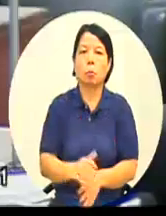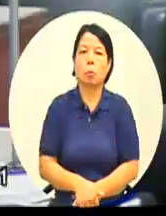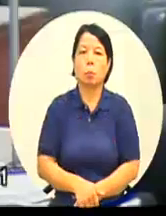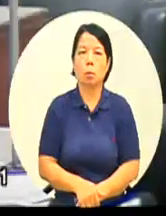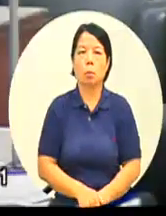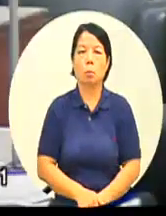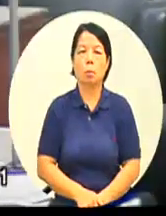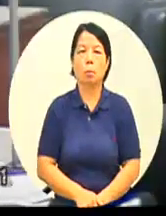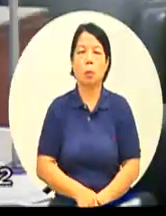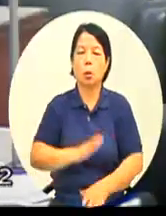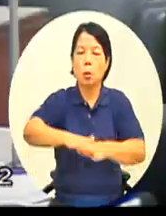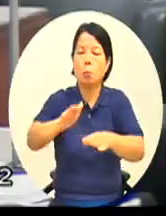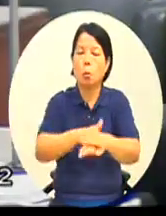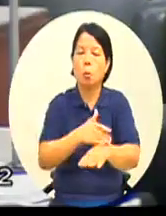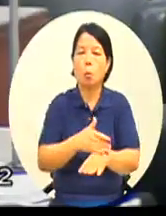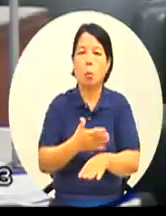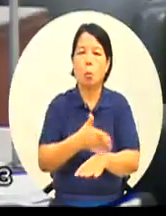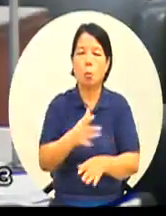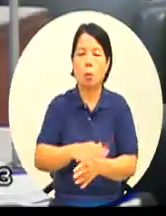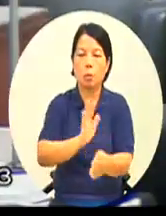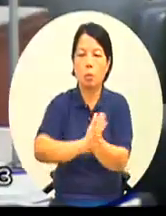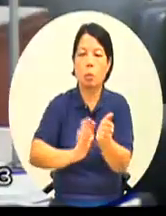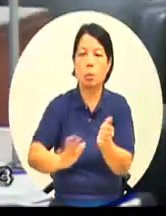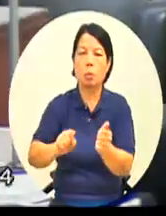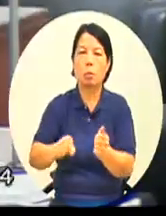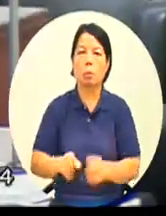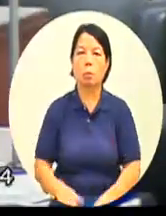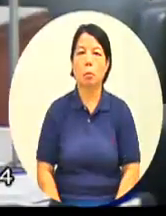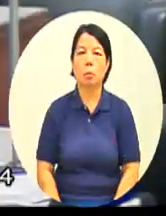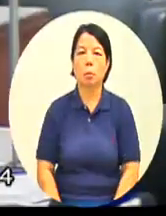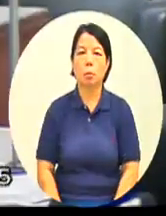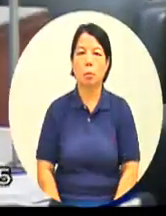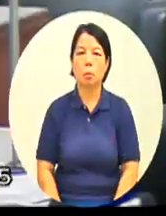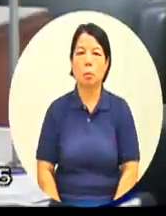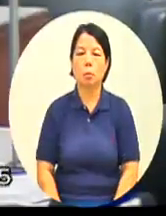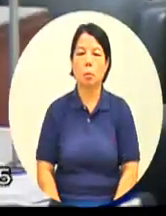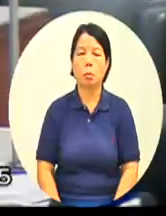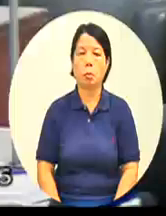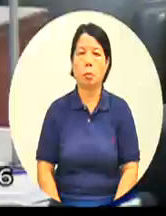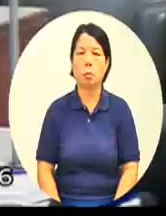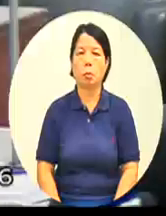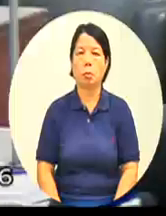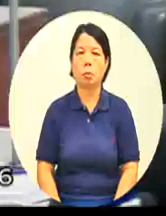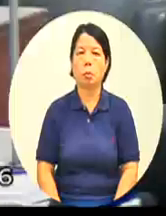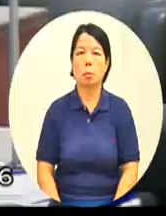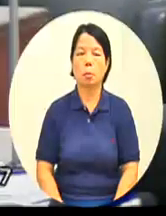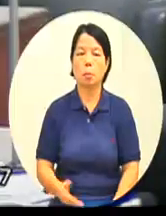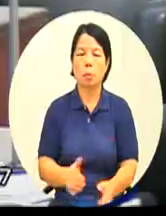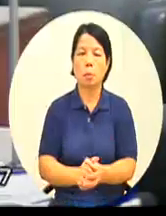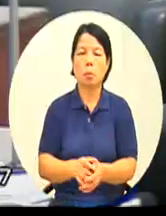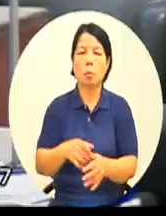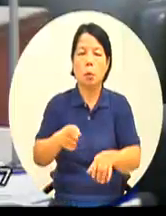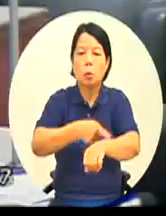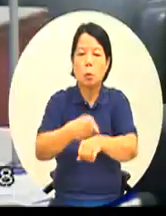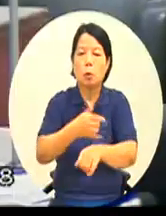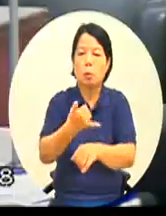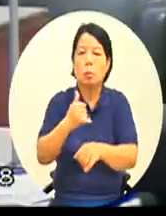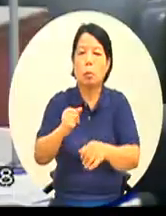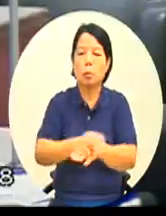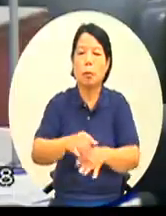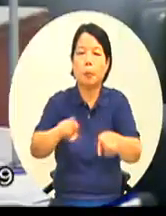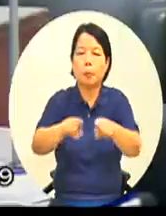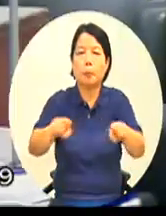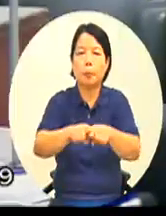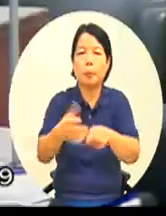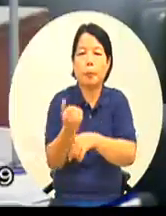一下，会不会因此而影响到？会不会因此跟下面的这个性别平等工作法跟就业服务法性